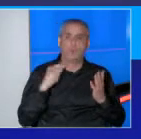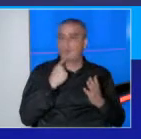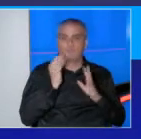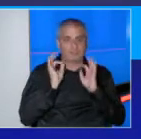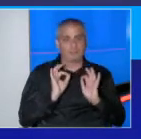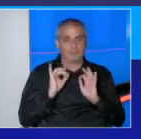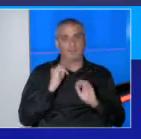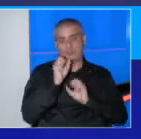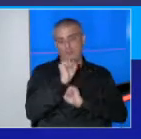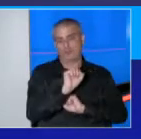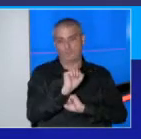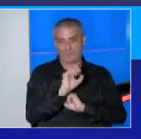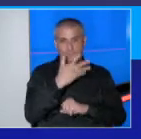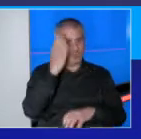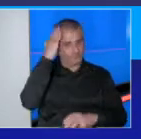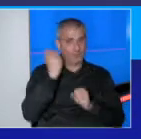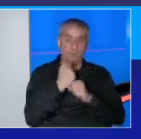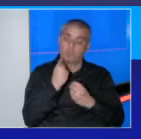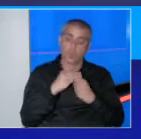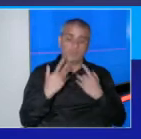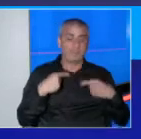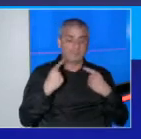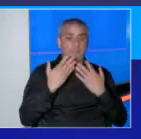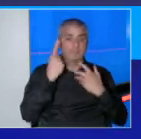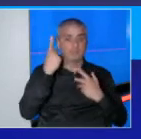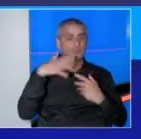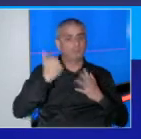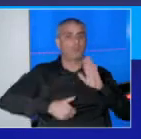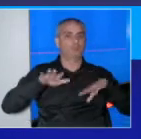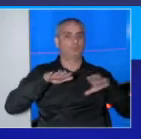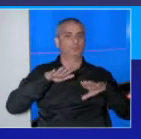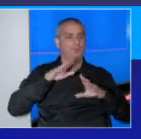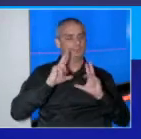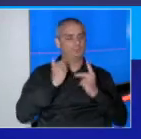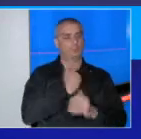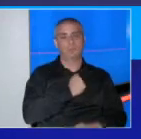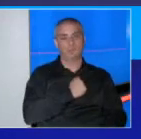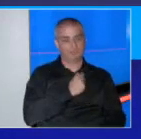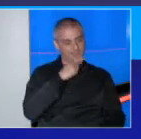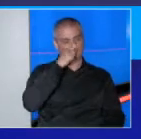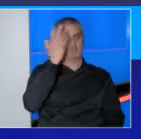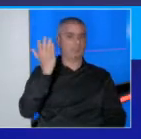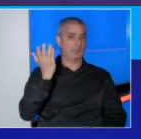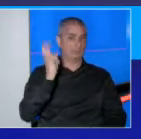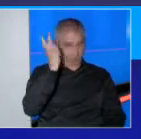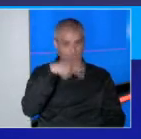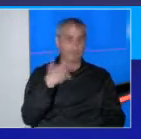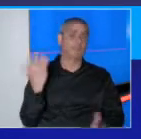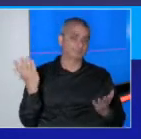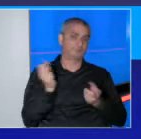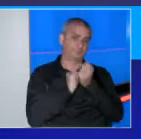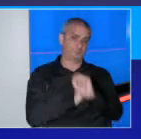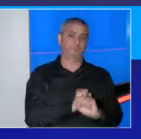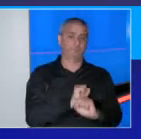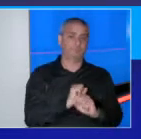אומרת מפורש, אבל כן תומכת בצעדים של בנט. אומרת, עוד כמה ימים, בעזרת השם, יהיה כאן ראש ממשלה מהציבור דתי-לאומי, ככה מתגעה בזה, ככה שפר להבין שהיא